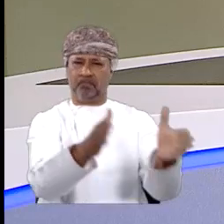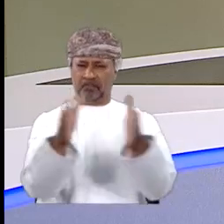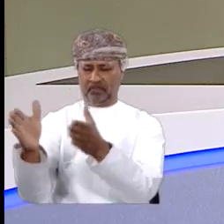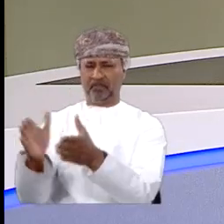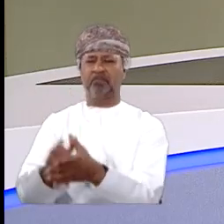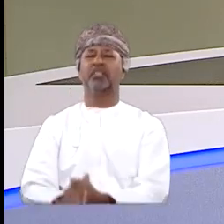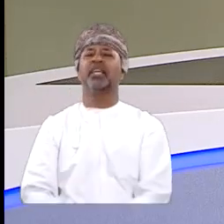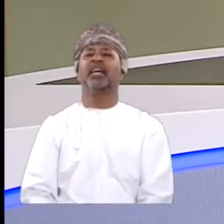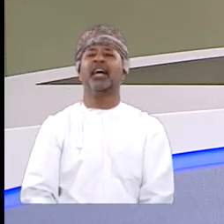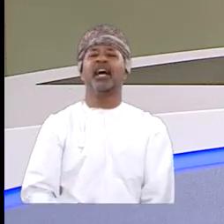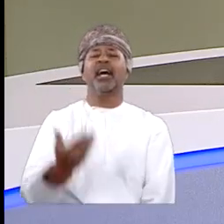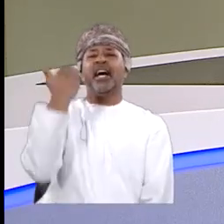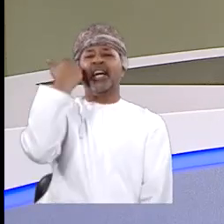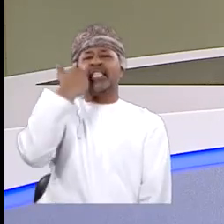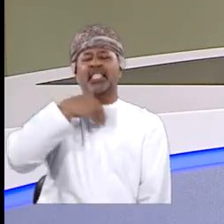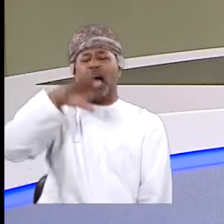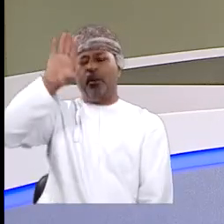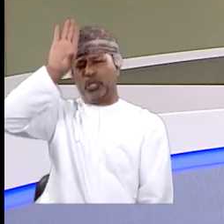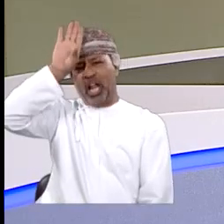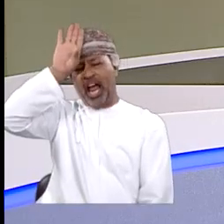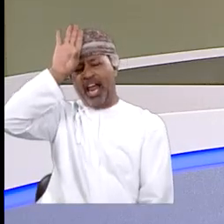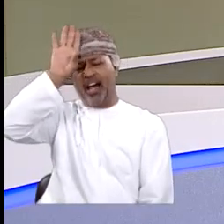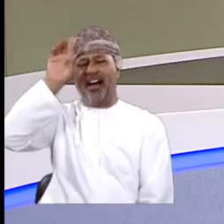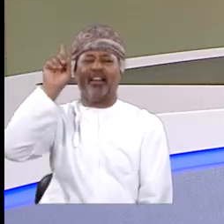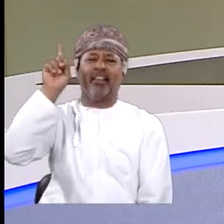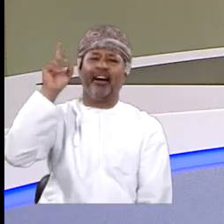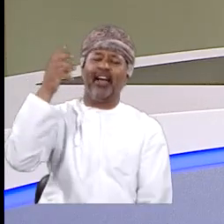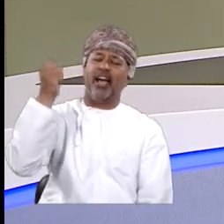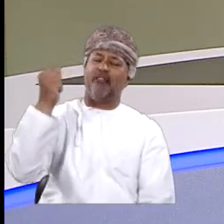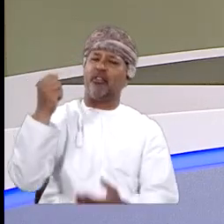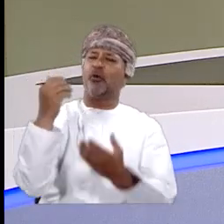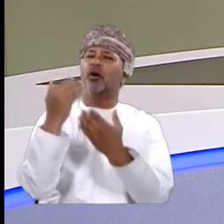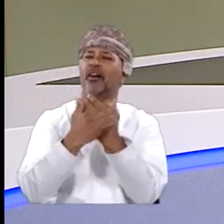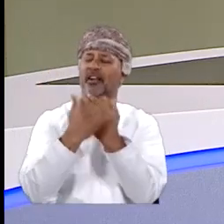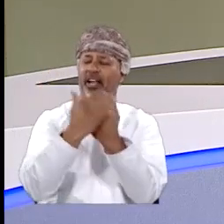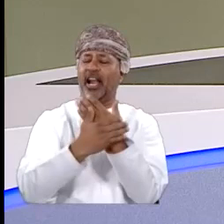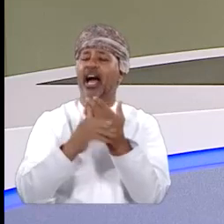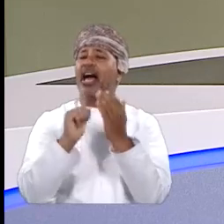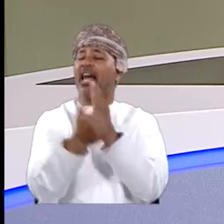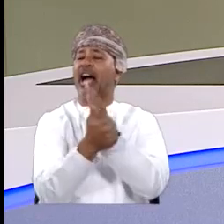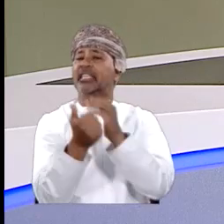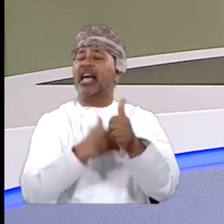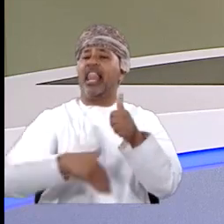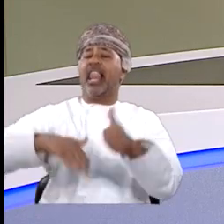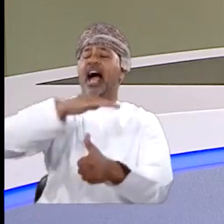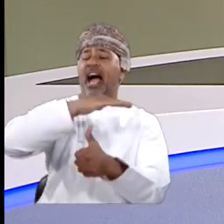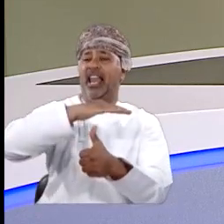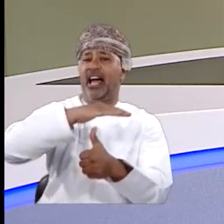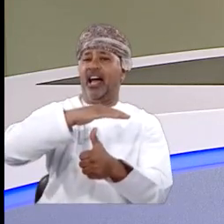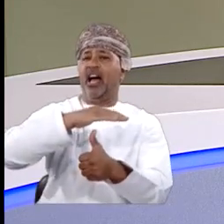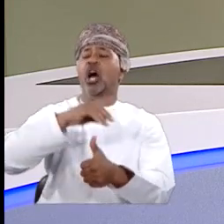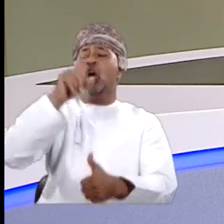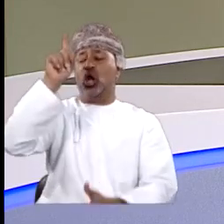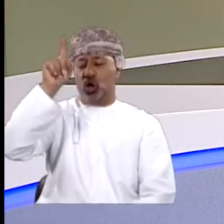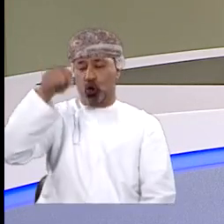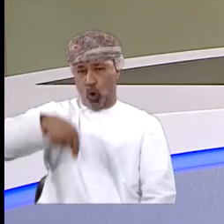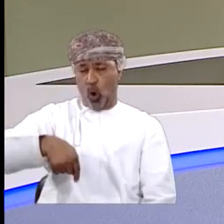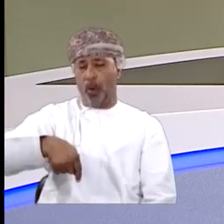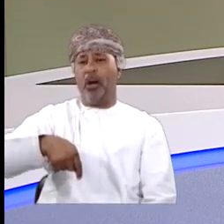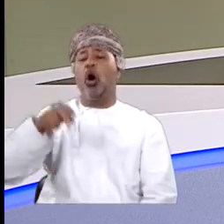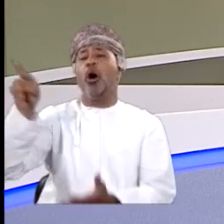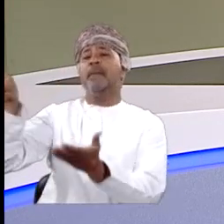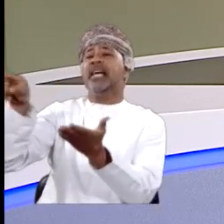تفضل حضره صاحب الجلاله سلطان هيثم بن طارق المعظم القائد الاعلى حفظه الله ورعاه اليوم